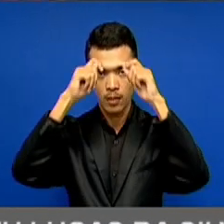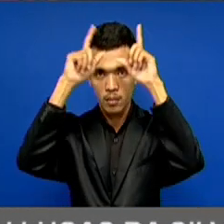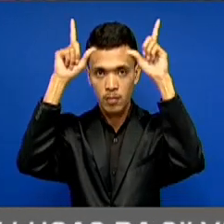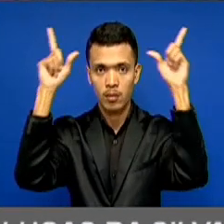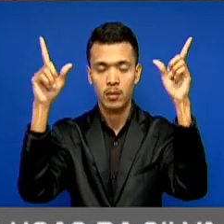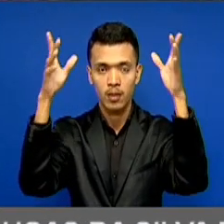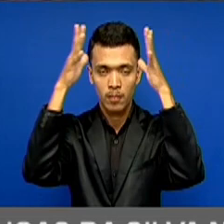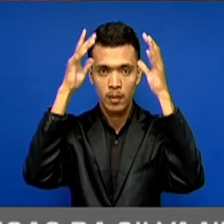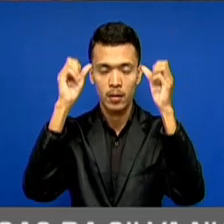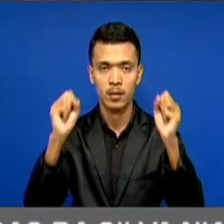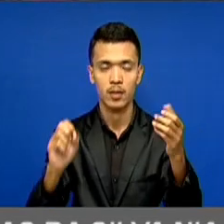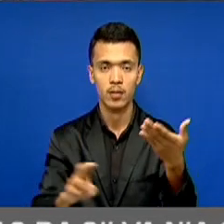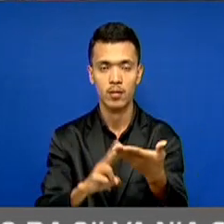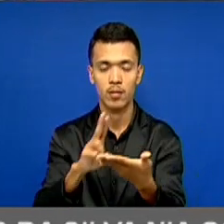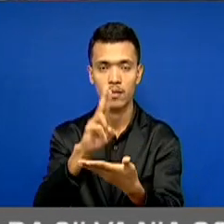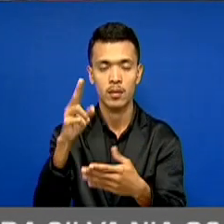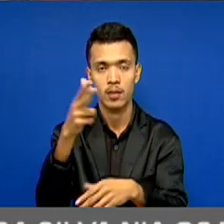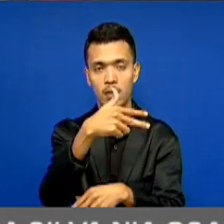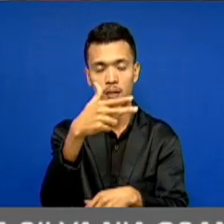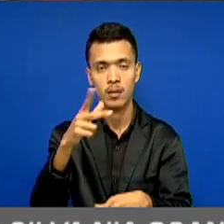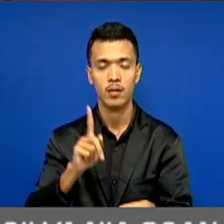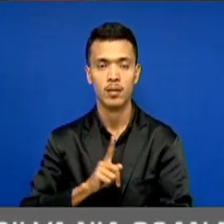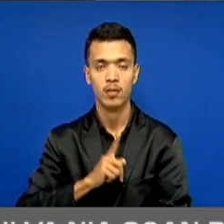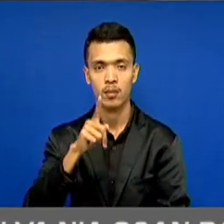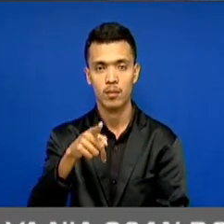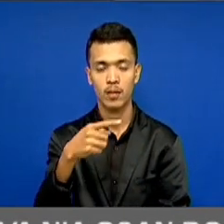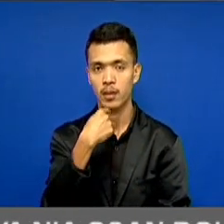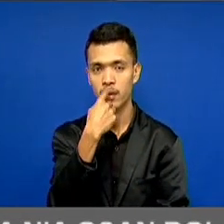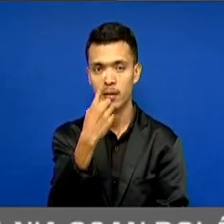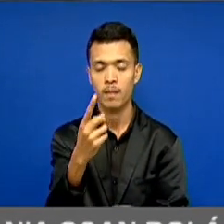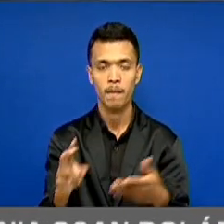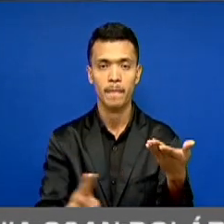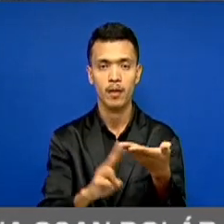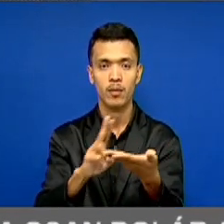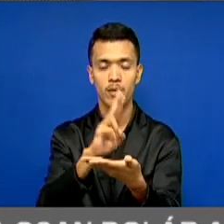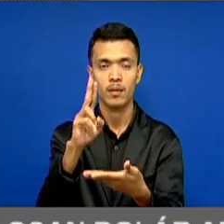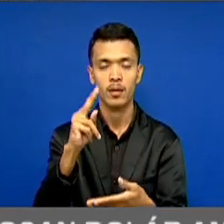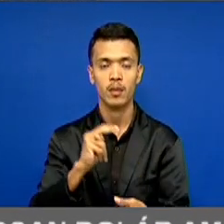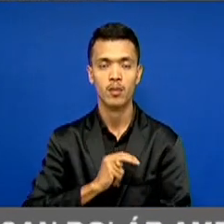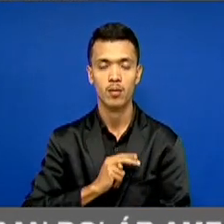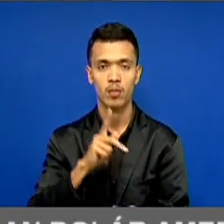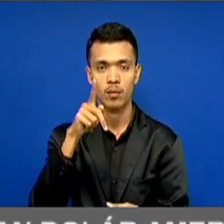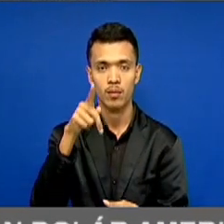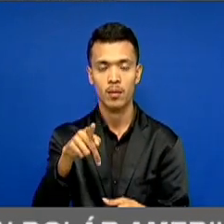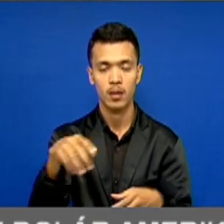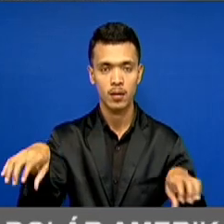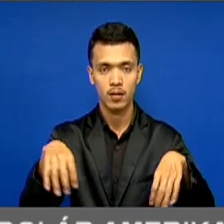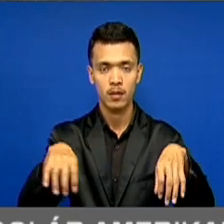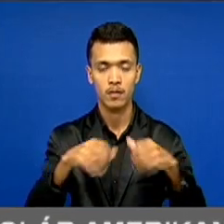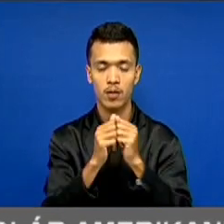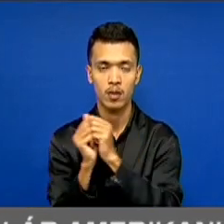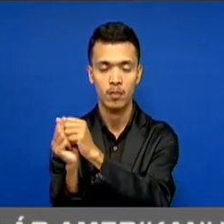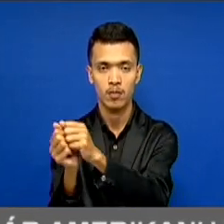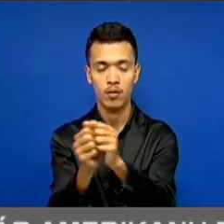Presidente Senado Universidade Nusa Cendana Kupang Fred Benu Hateten, Universidade Nusa Cendana Kupang Serviço Amutu ko Bank